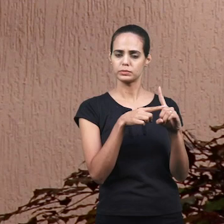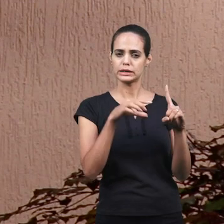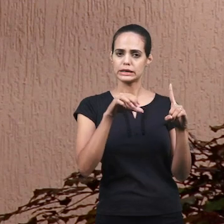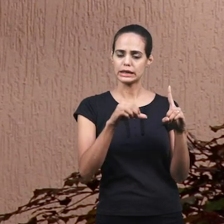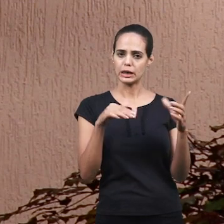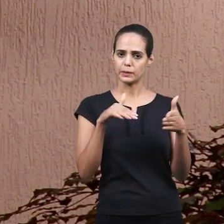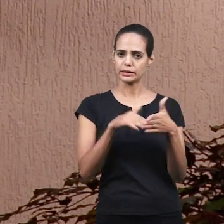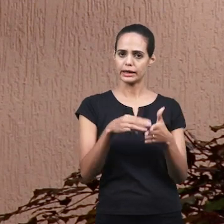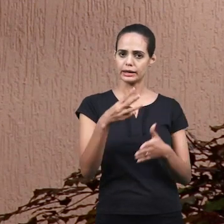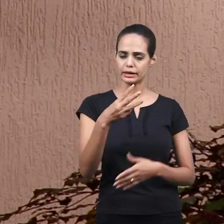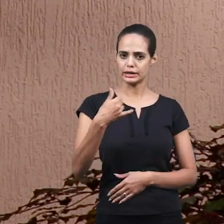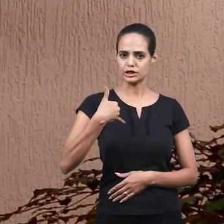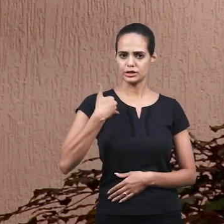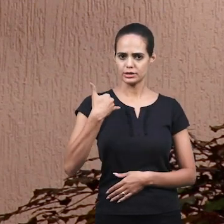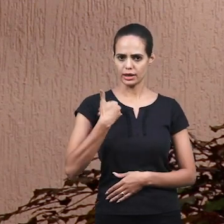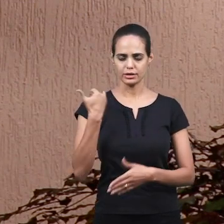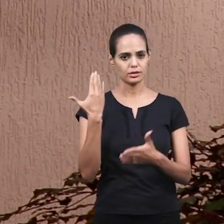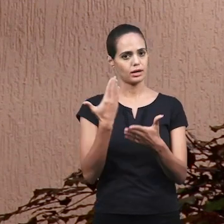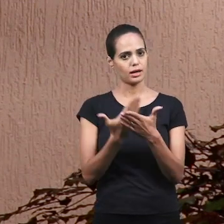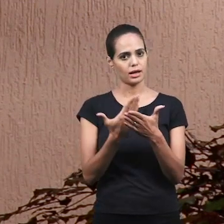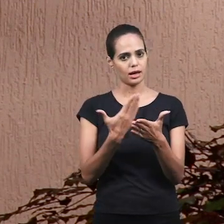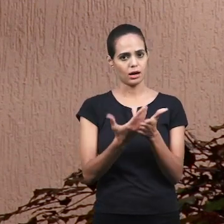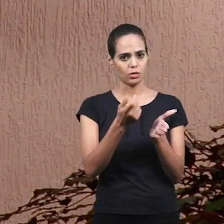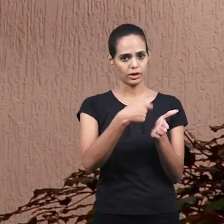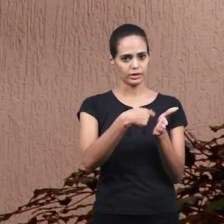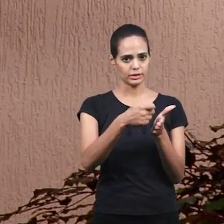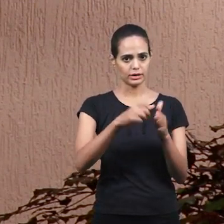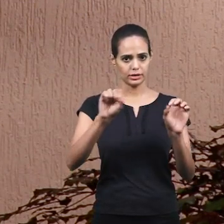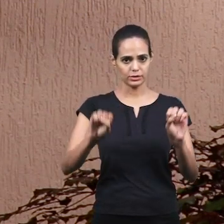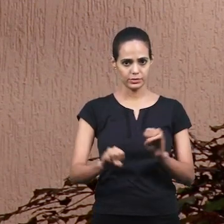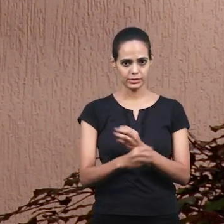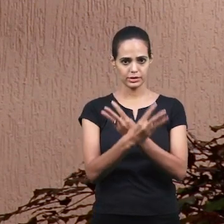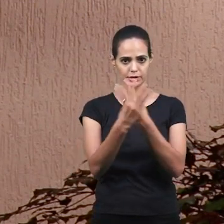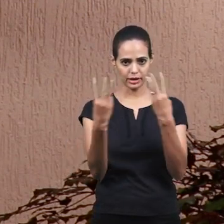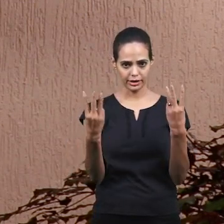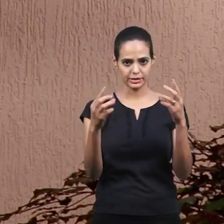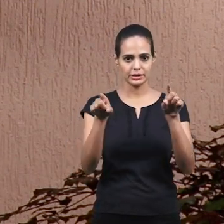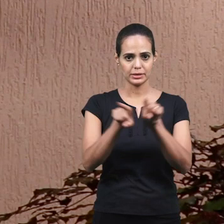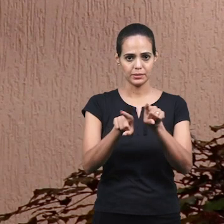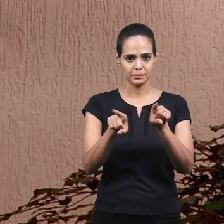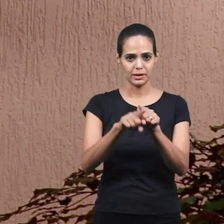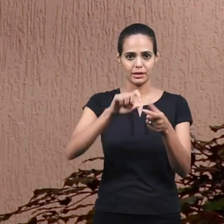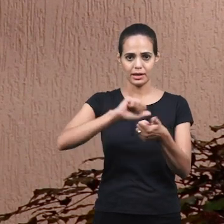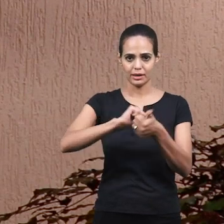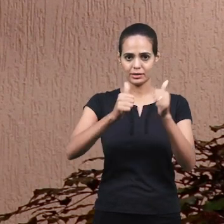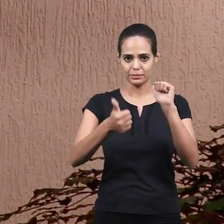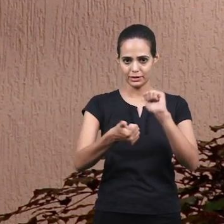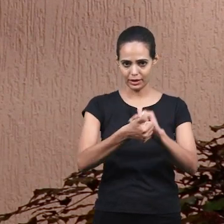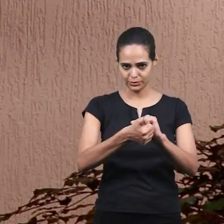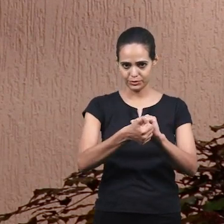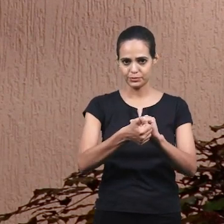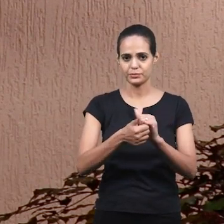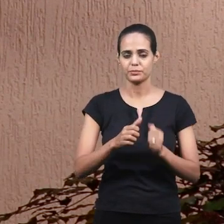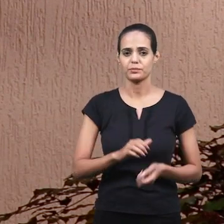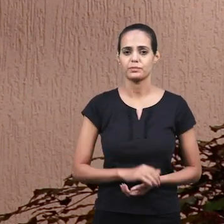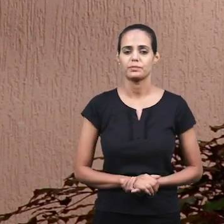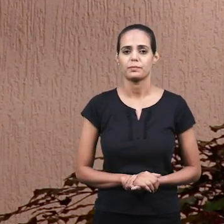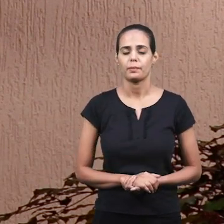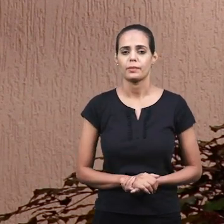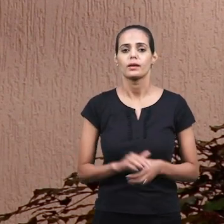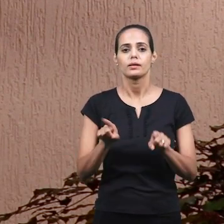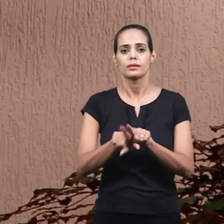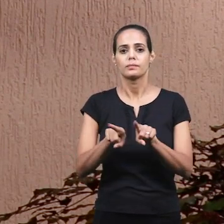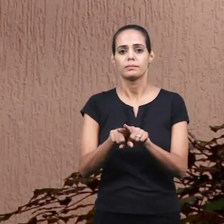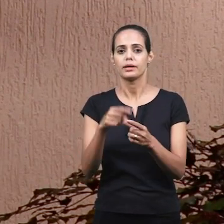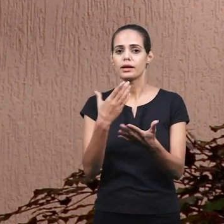femmes enceintes et 0 à 3 ans, il y a les cours écrits et diapositifs adaptés. Et